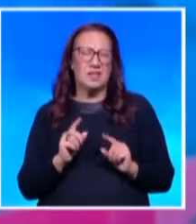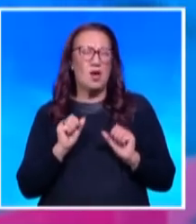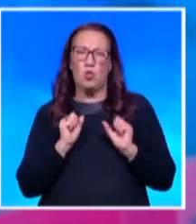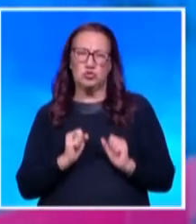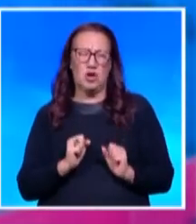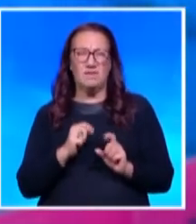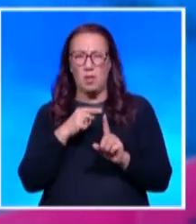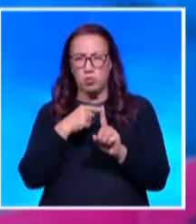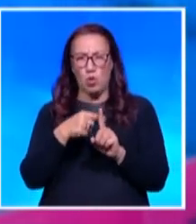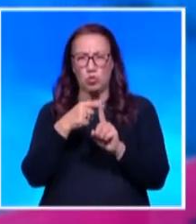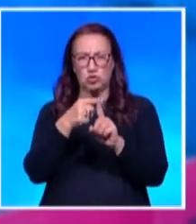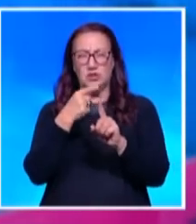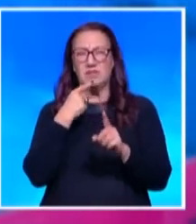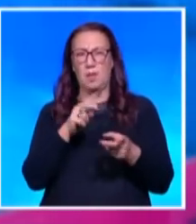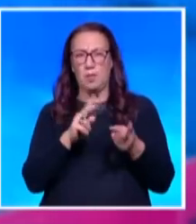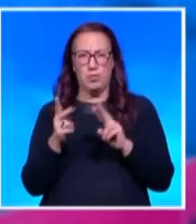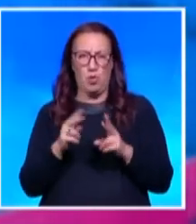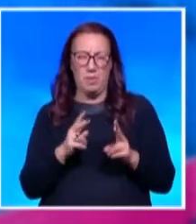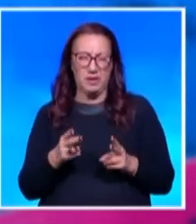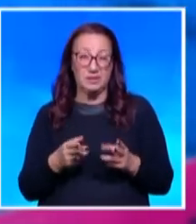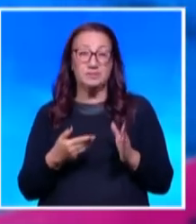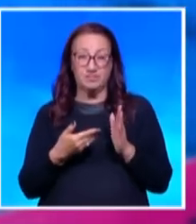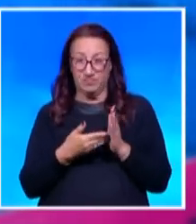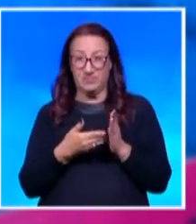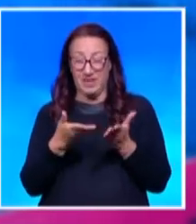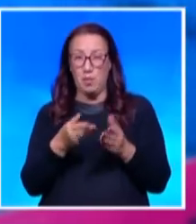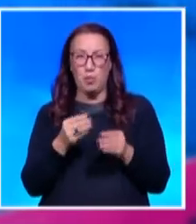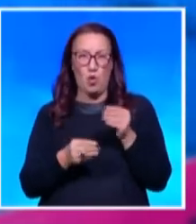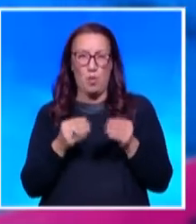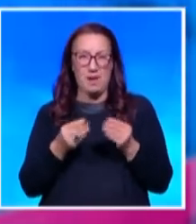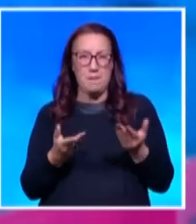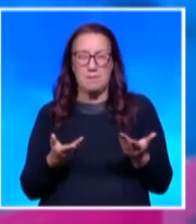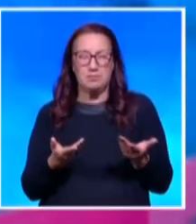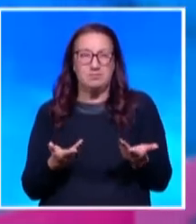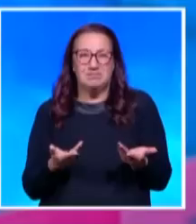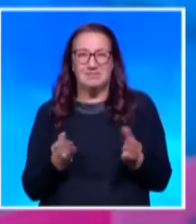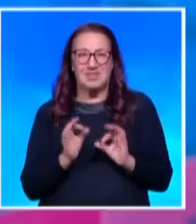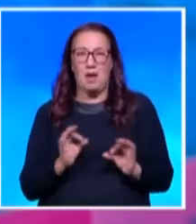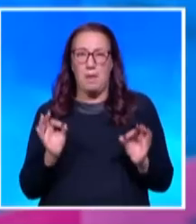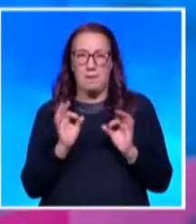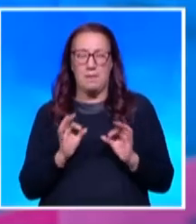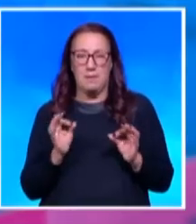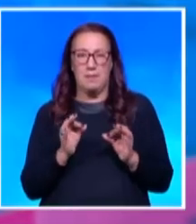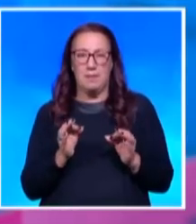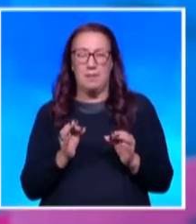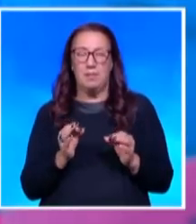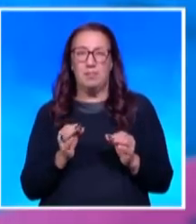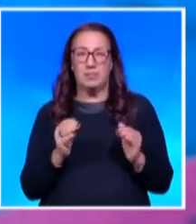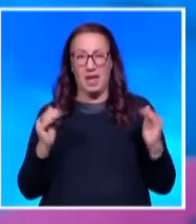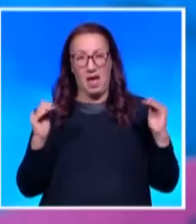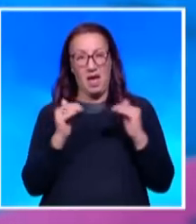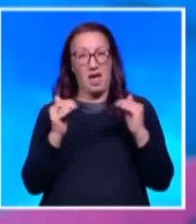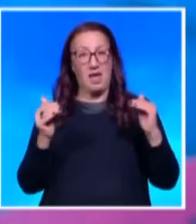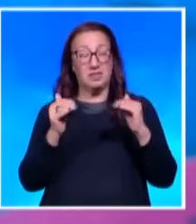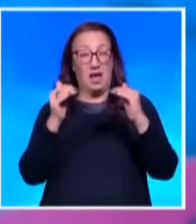положителни промени точно поради този проблем че всъщност нямаме а съразмерност на наказанията